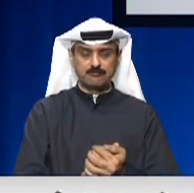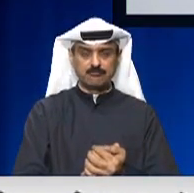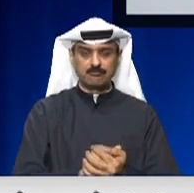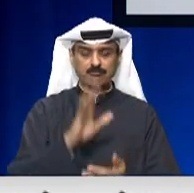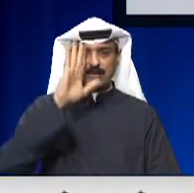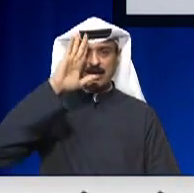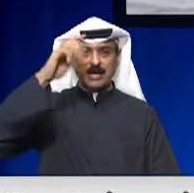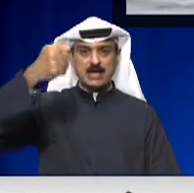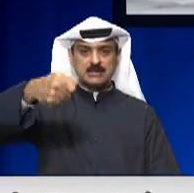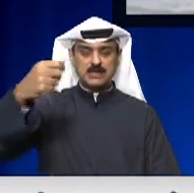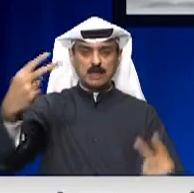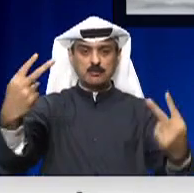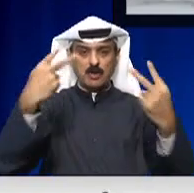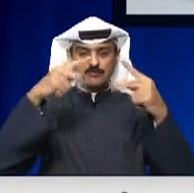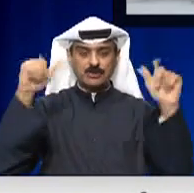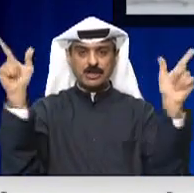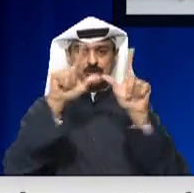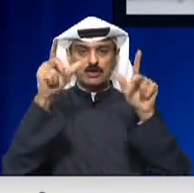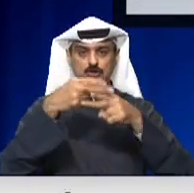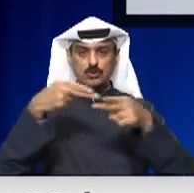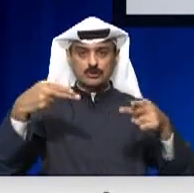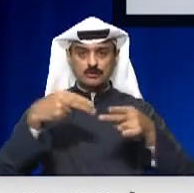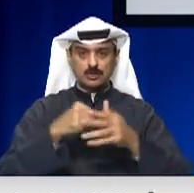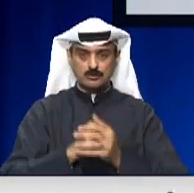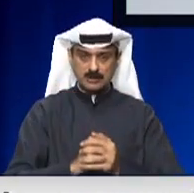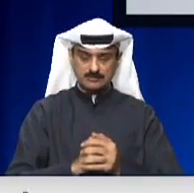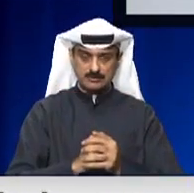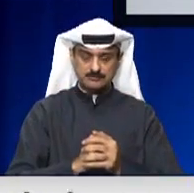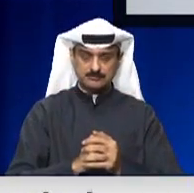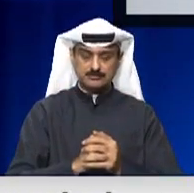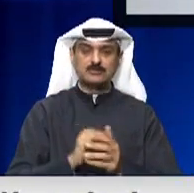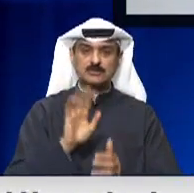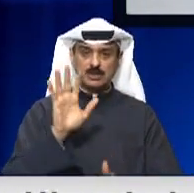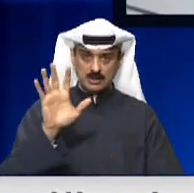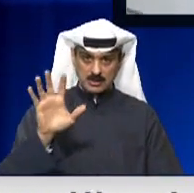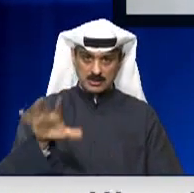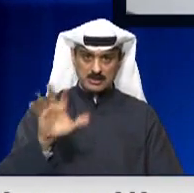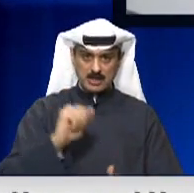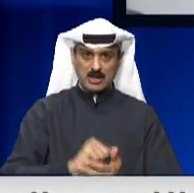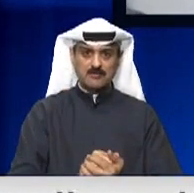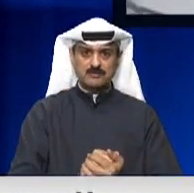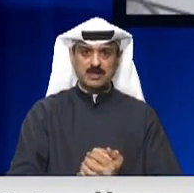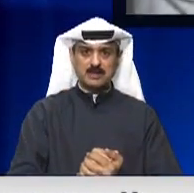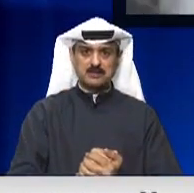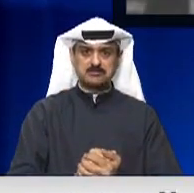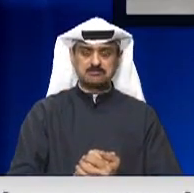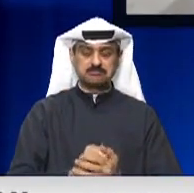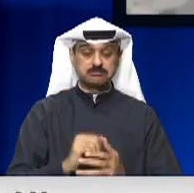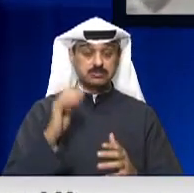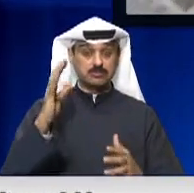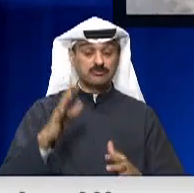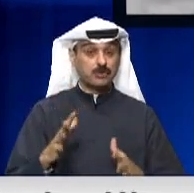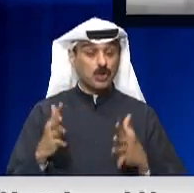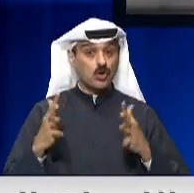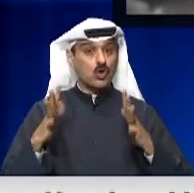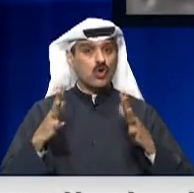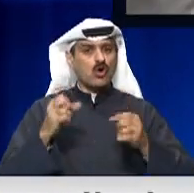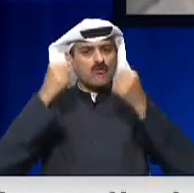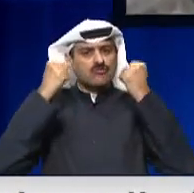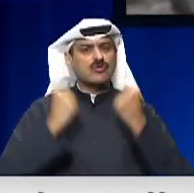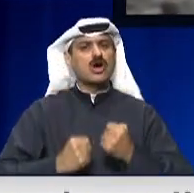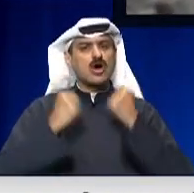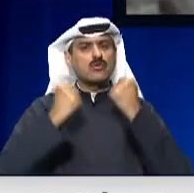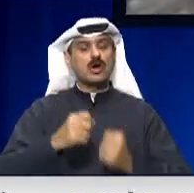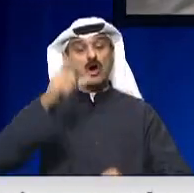وبمشاهدي تلفزيون دولة. يعني صراحة الآن من الخوف والهلع في جميع أنحاء تركيا وخصوصا